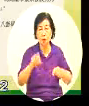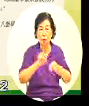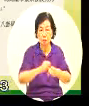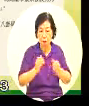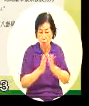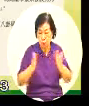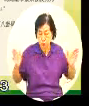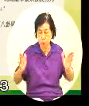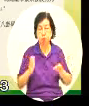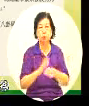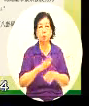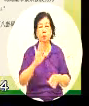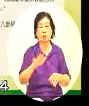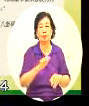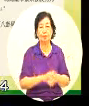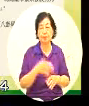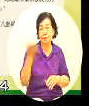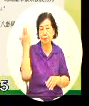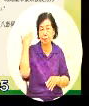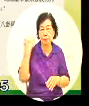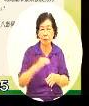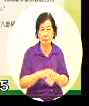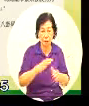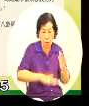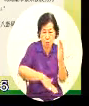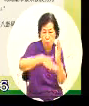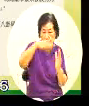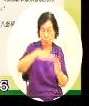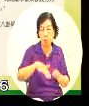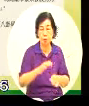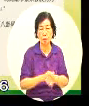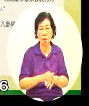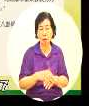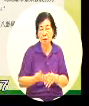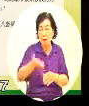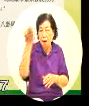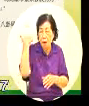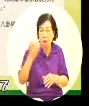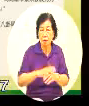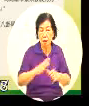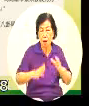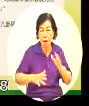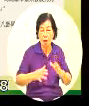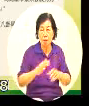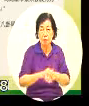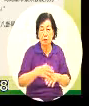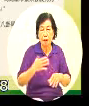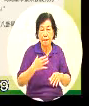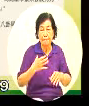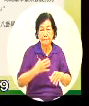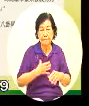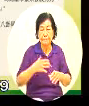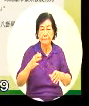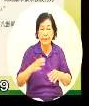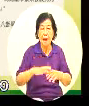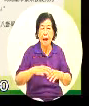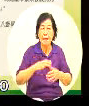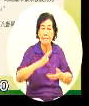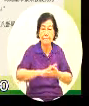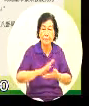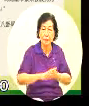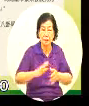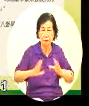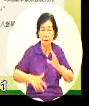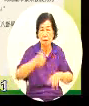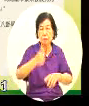饮水吼，过去咱边个时代？咱1600亿个款个治水方案，第一条也是